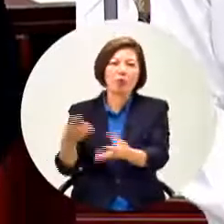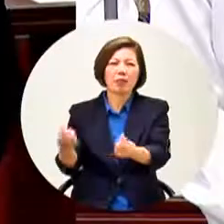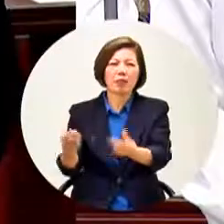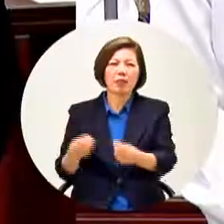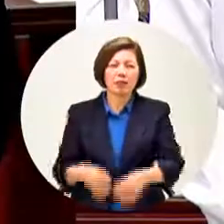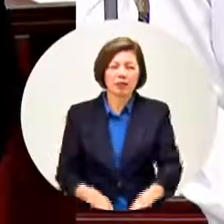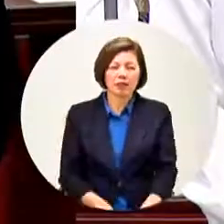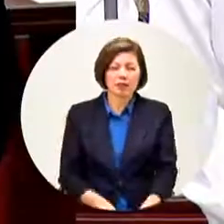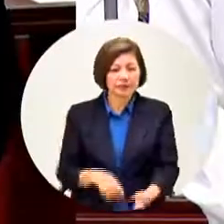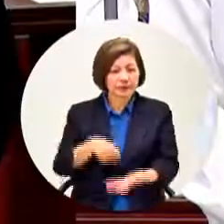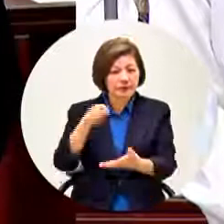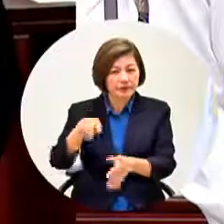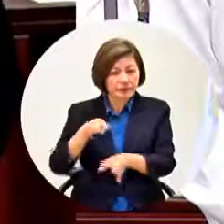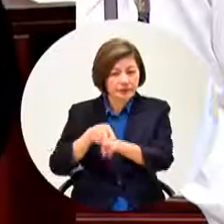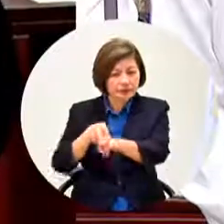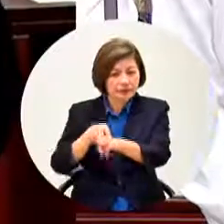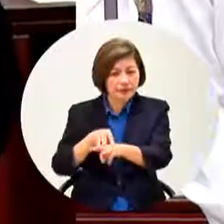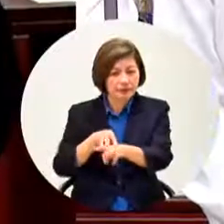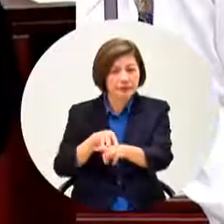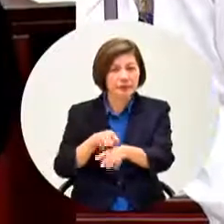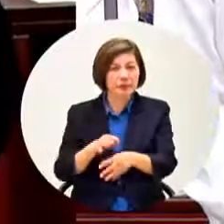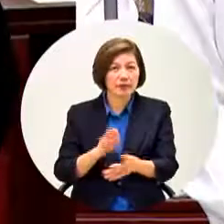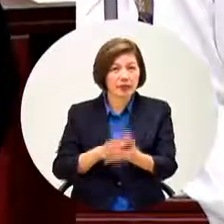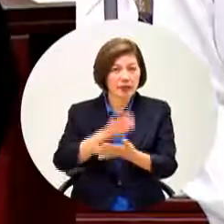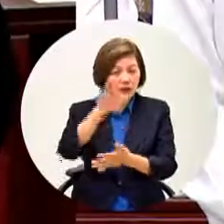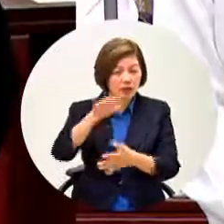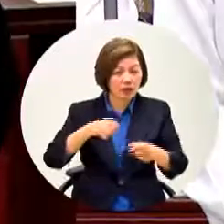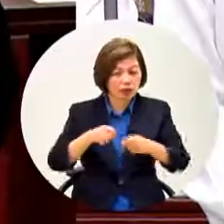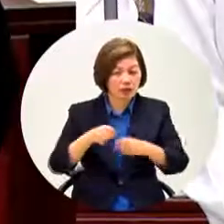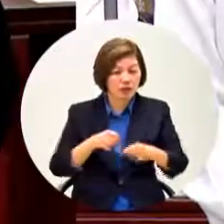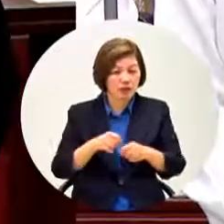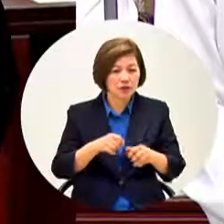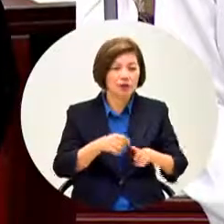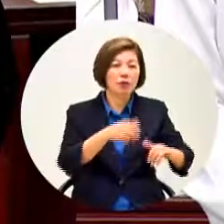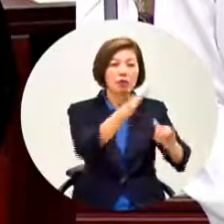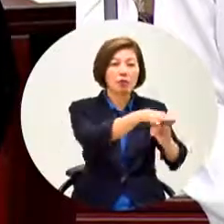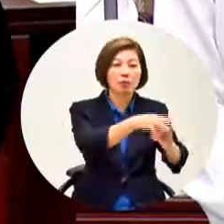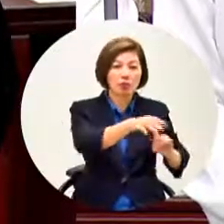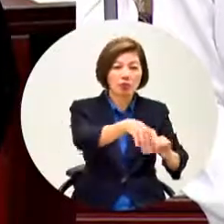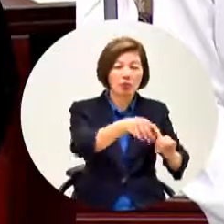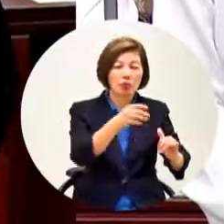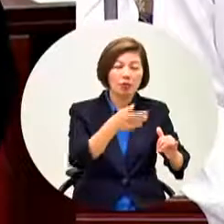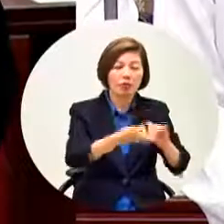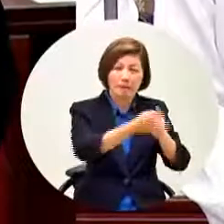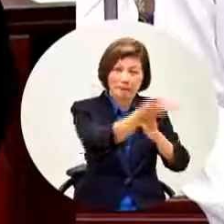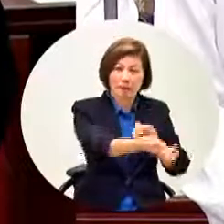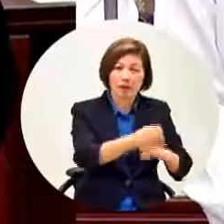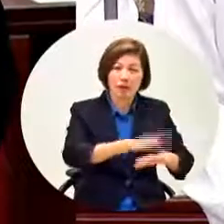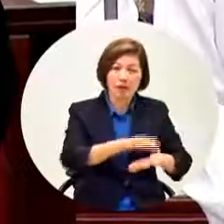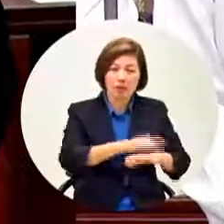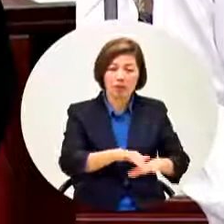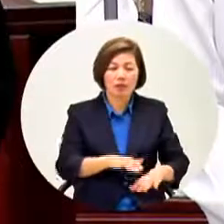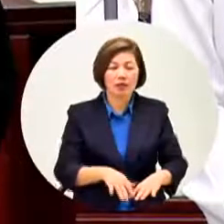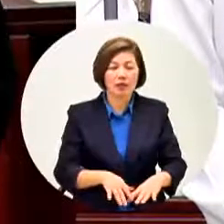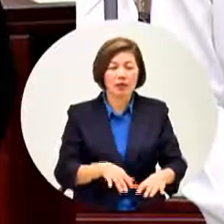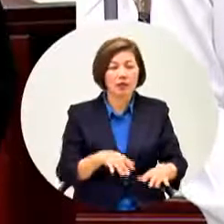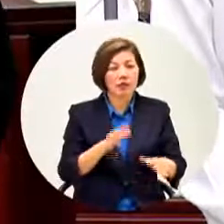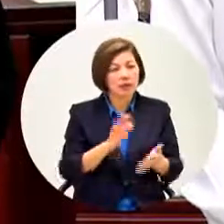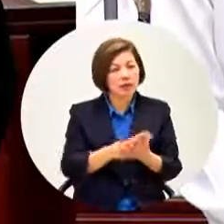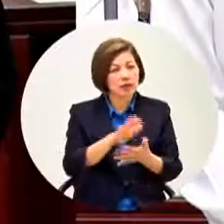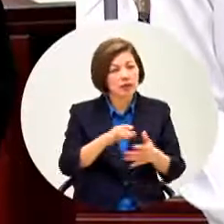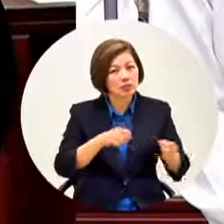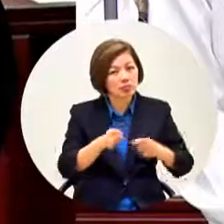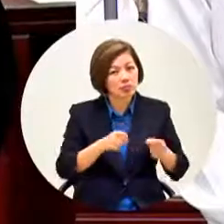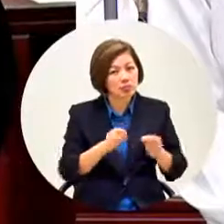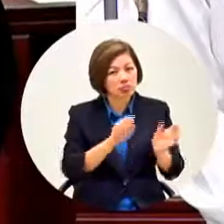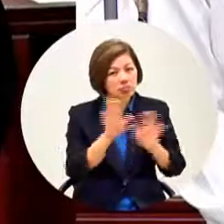边出口做，吼、哦，这未来规划嘛，安尼公墓未来拢会扣。我未来要哪去规划？哦啊，即